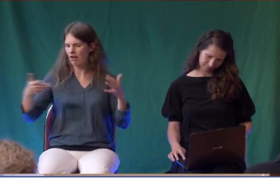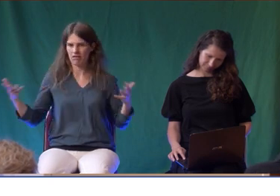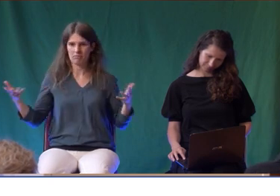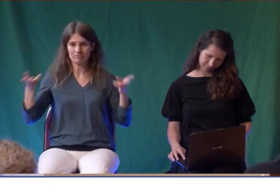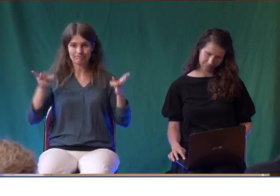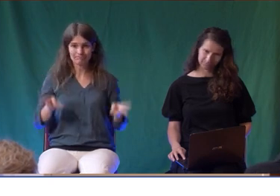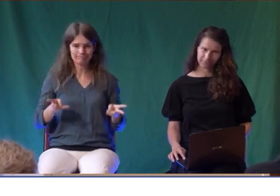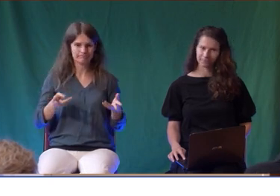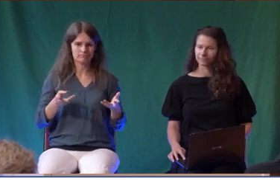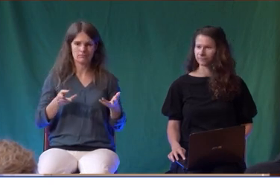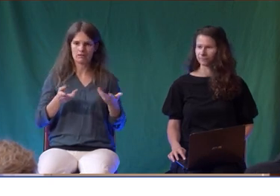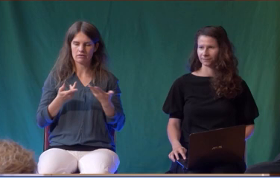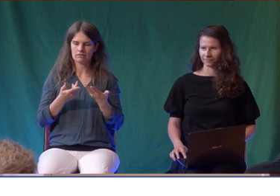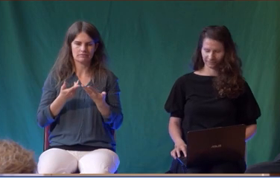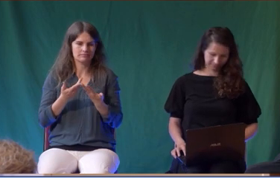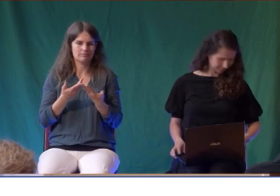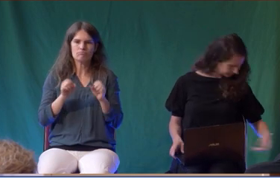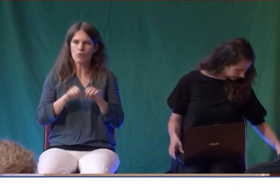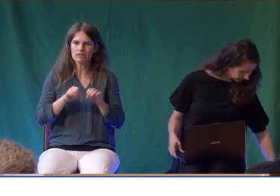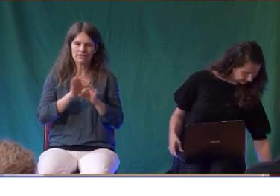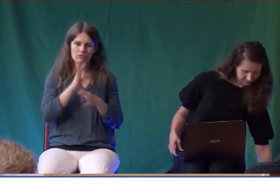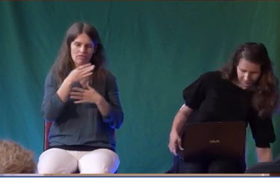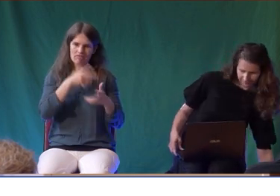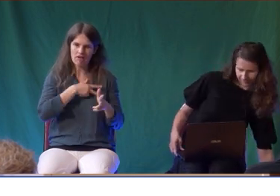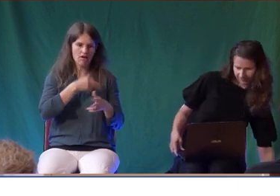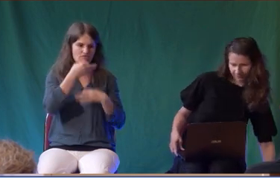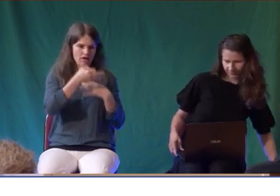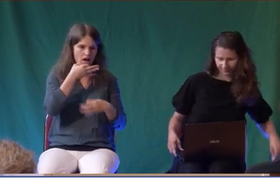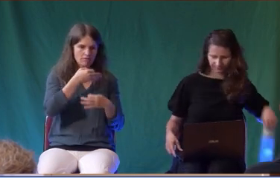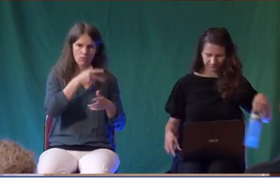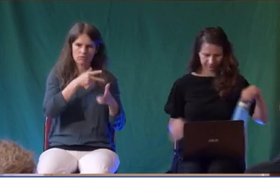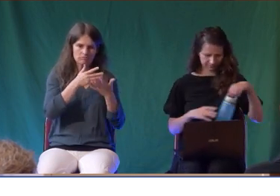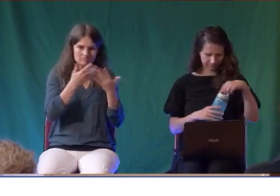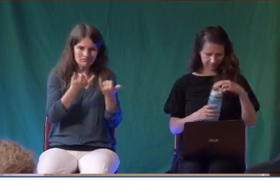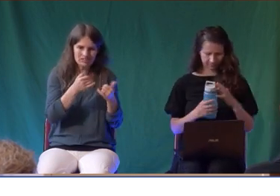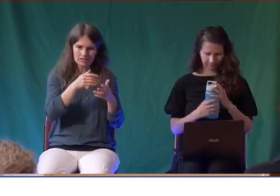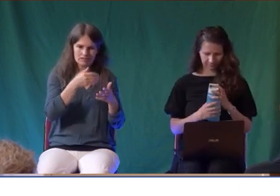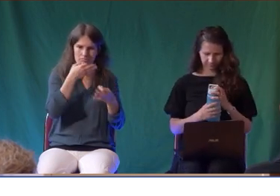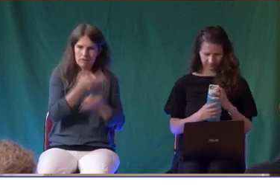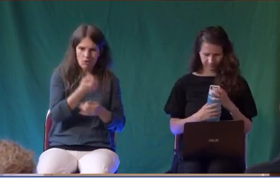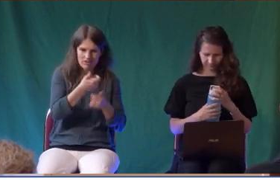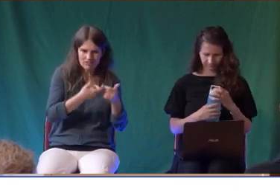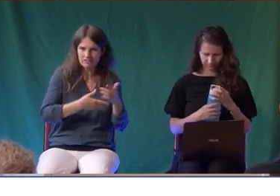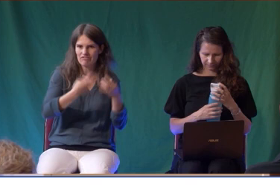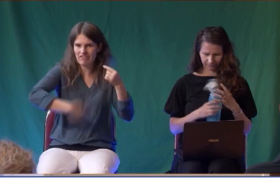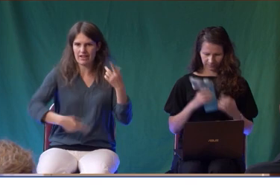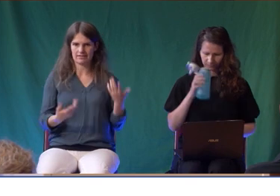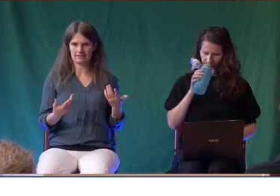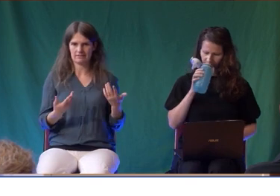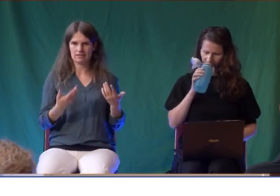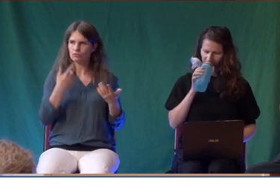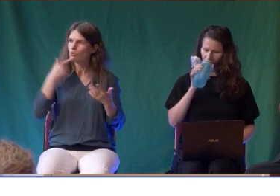geeignet Erhebungsinstrumente also geeignete Fragebogen um das Ermitteln es fehlen Standards für